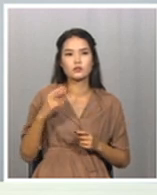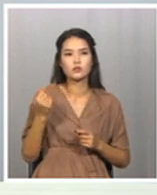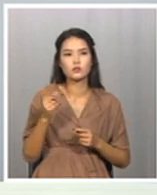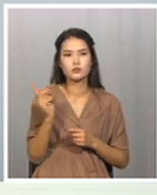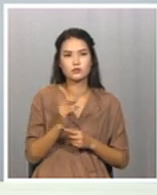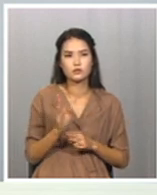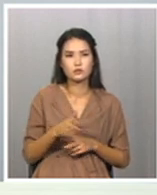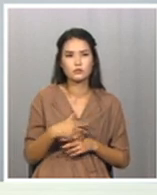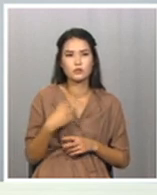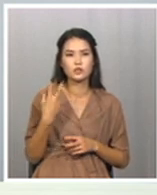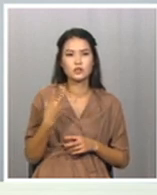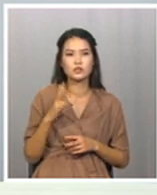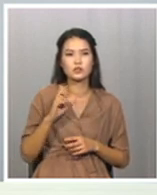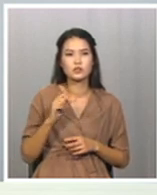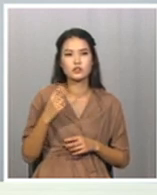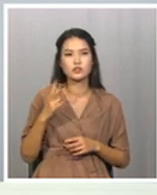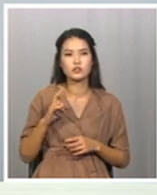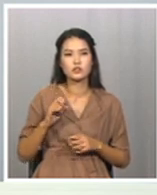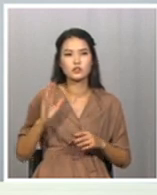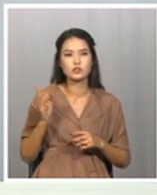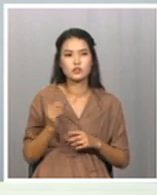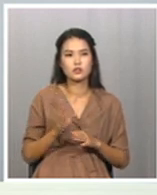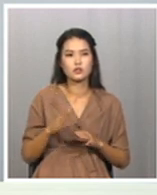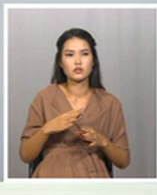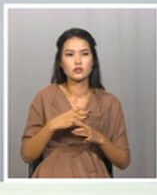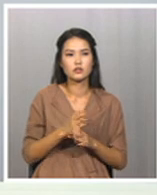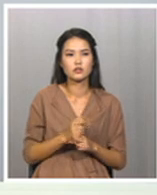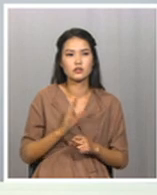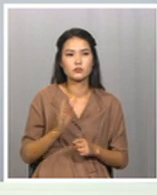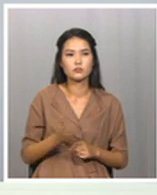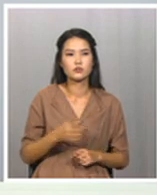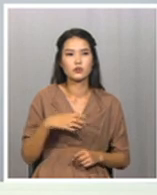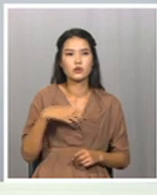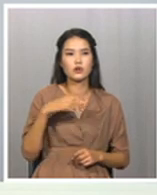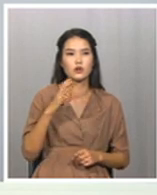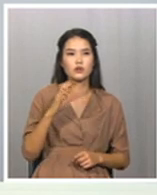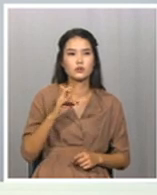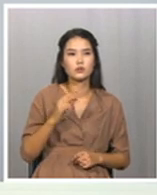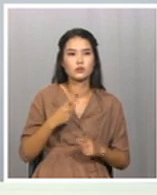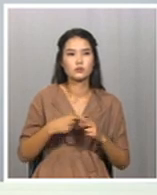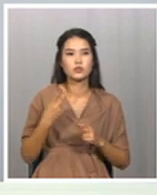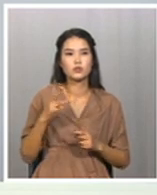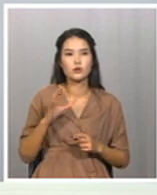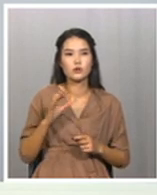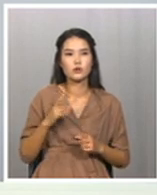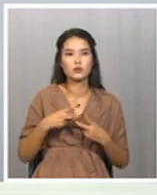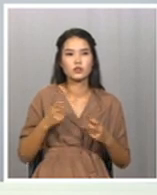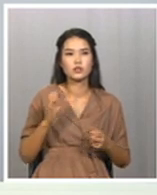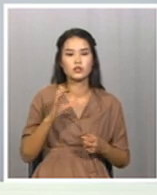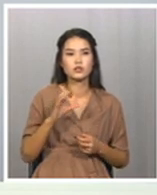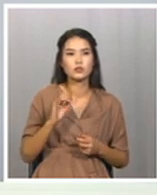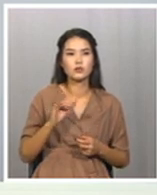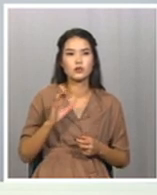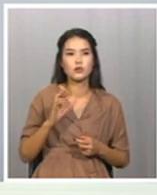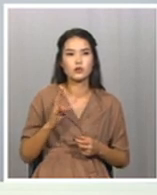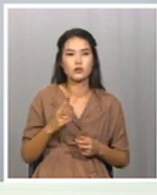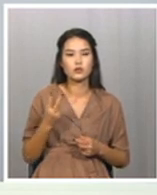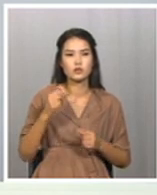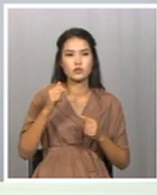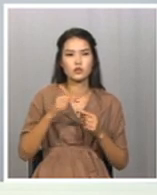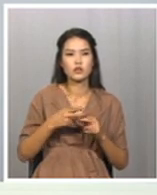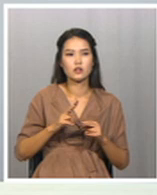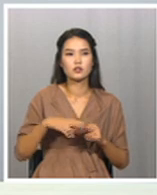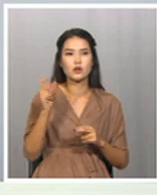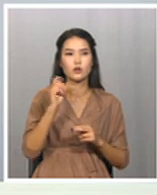ыдырайды. Реакцияның нәтижесінде қысқартылған иондық теңдеуде көк түсті тұнба пайда болды. Осы көк түсті тұнбаның